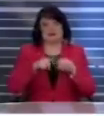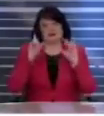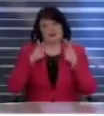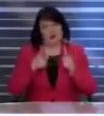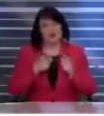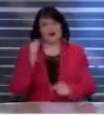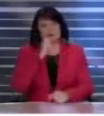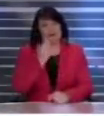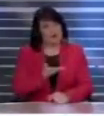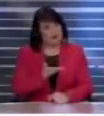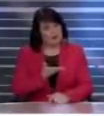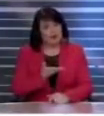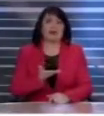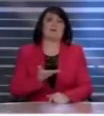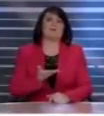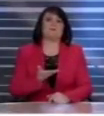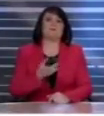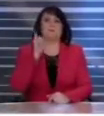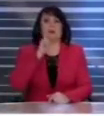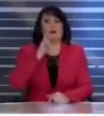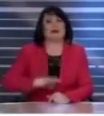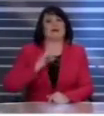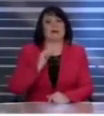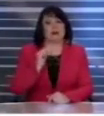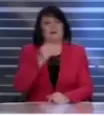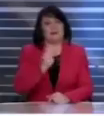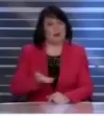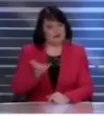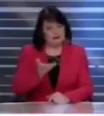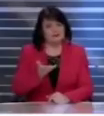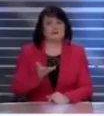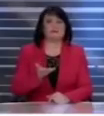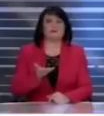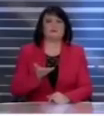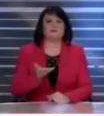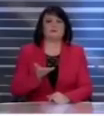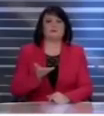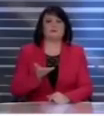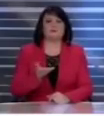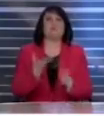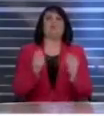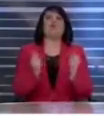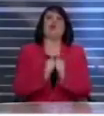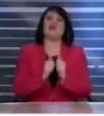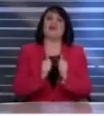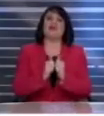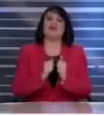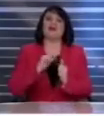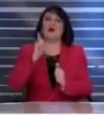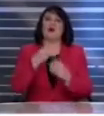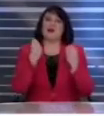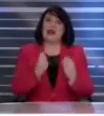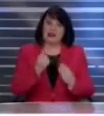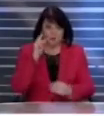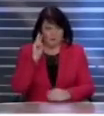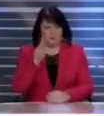κύριε Πρωθυπουργέ, κύριες και κύριοι βουλευτές, πολλοί φίλοι, όλοι καλοί και